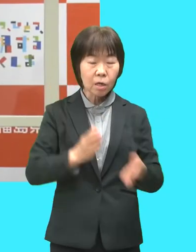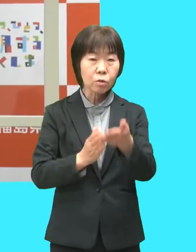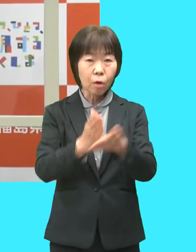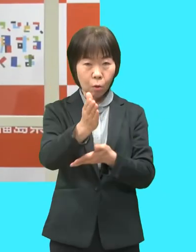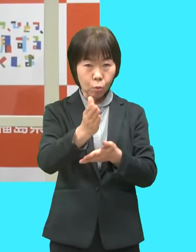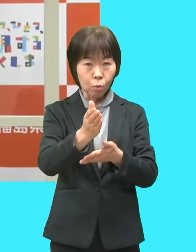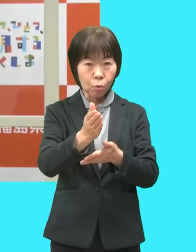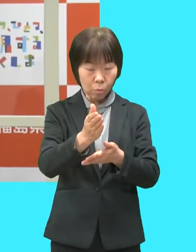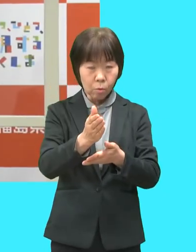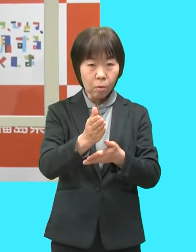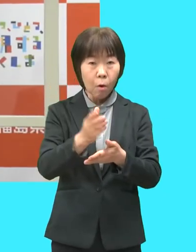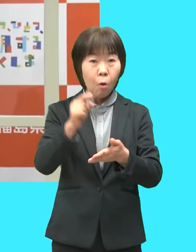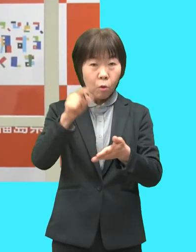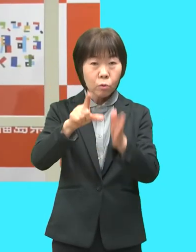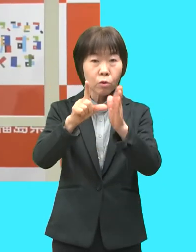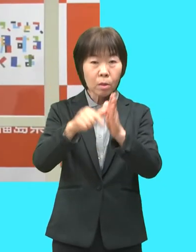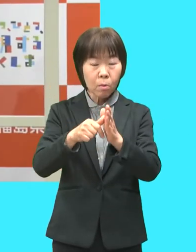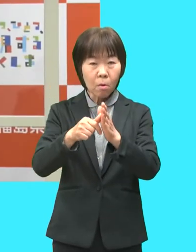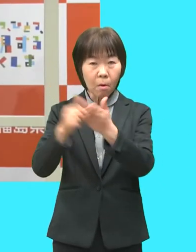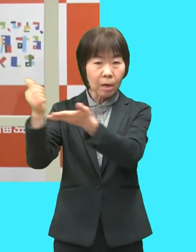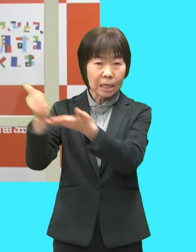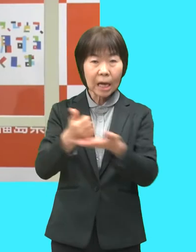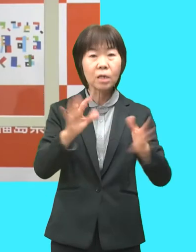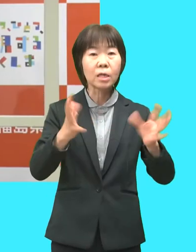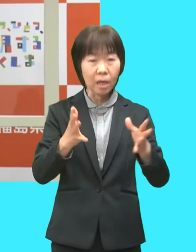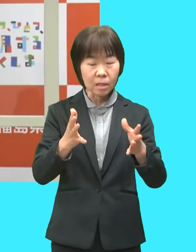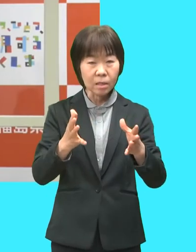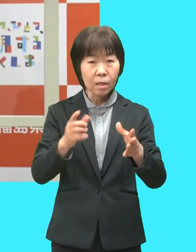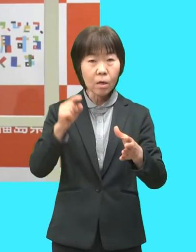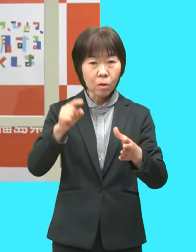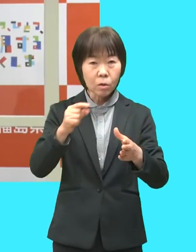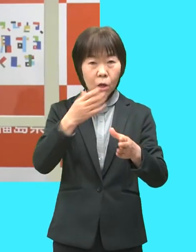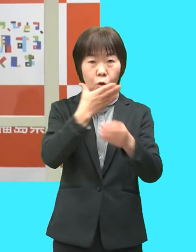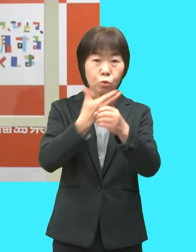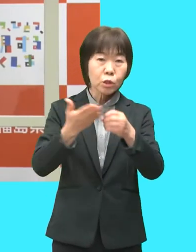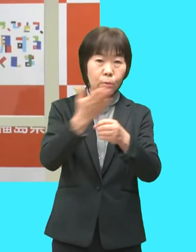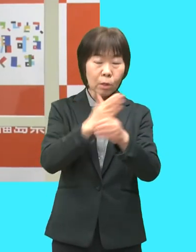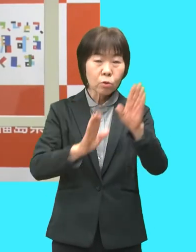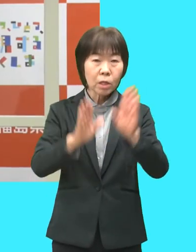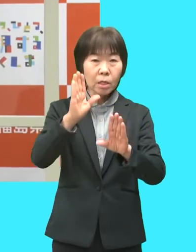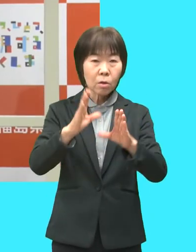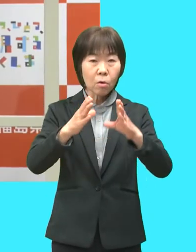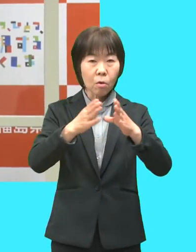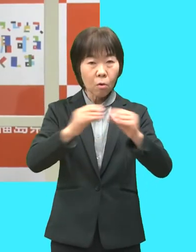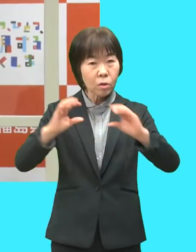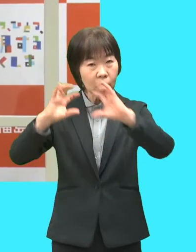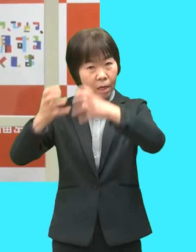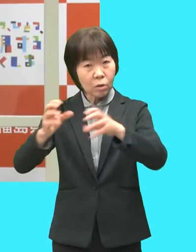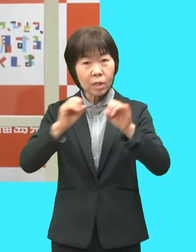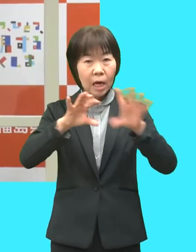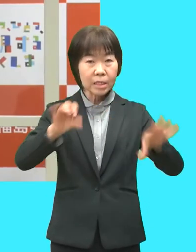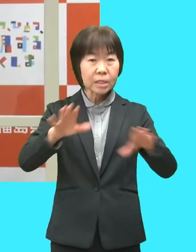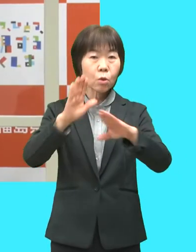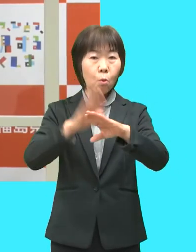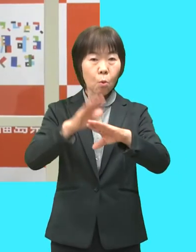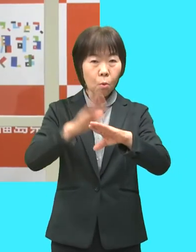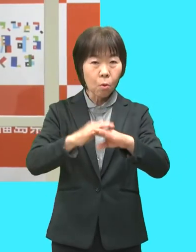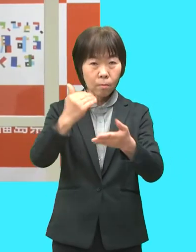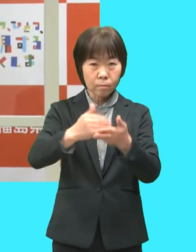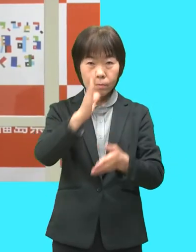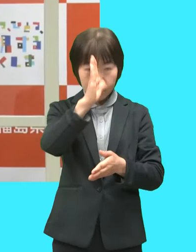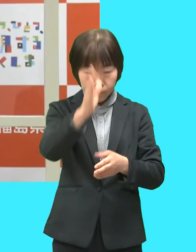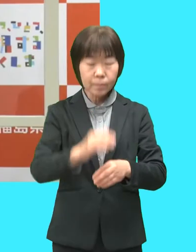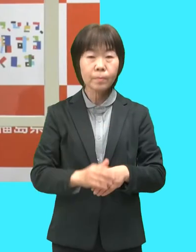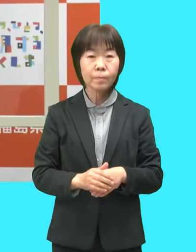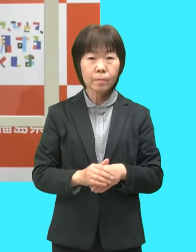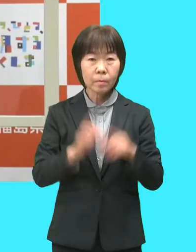ランドスタートも無観客で行われます。こうした中でその福島の姿っていうのを国内外にどう発信していきたいと考えているかお願いします。